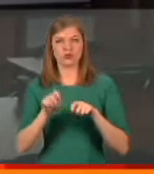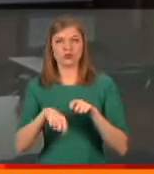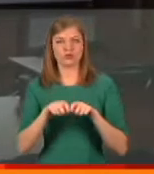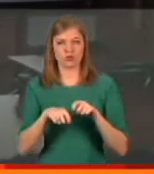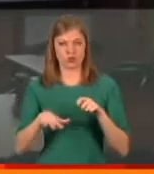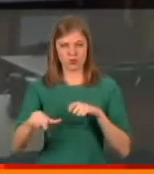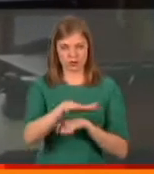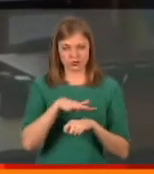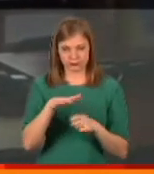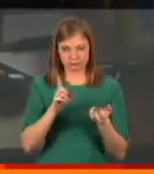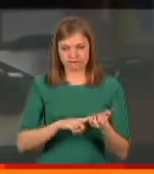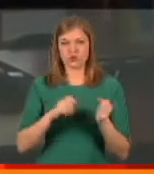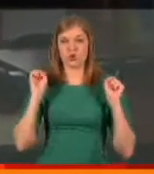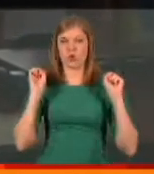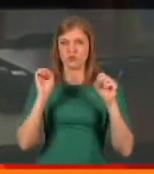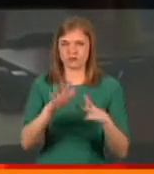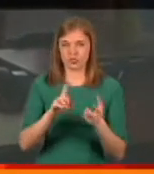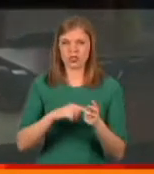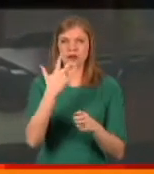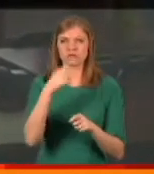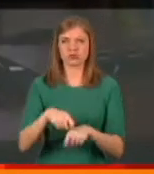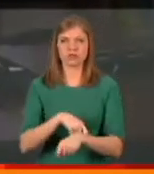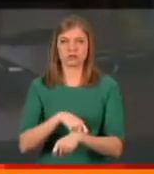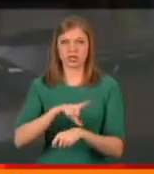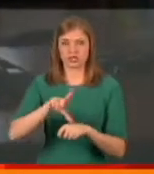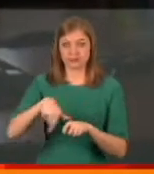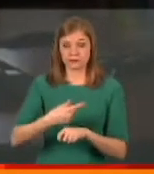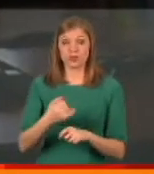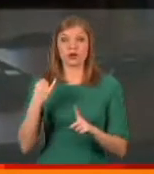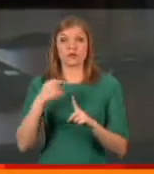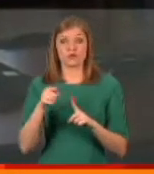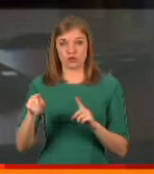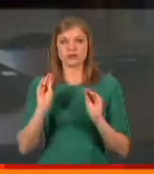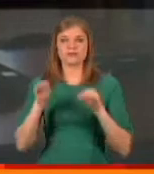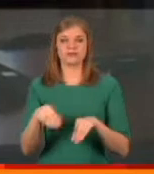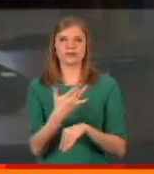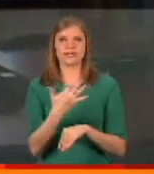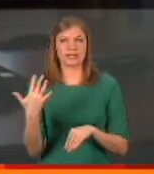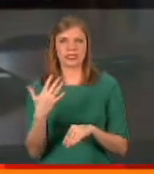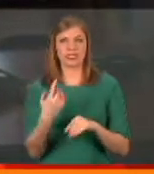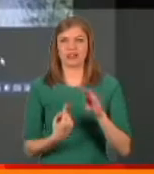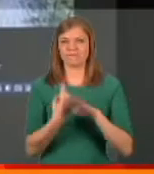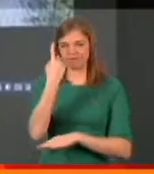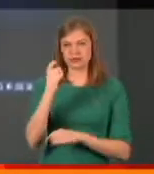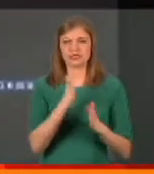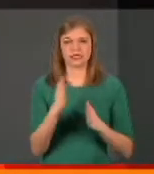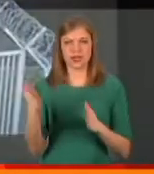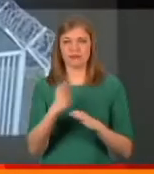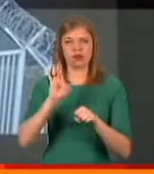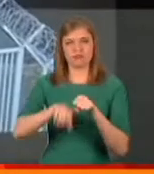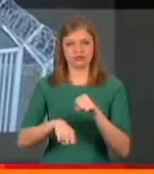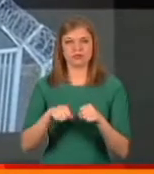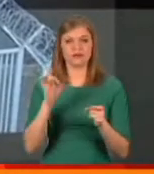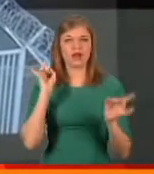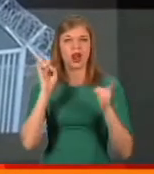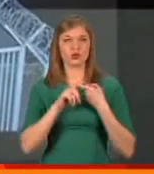зону освітлення десь до 500 метрів. Окрім того, на арсеналі встановили кілька веж із системами, які глушать